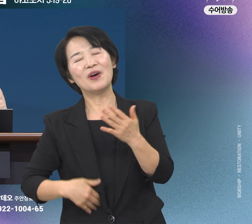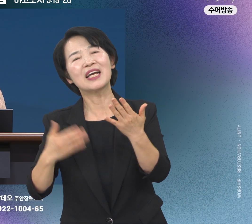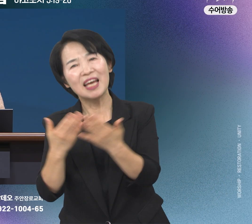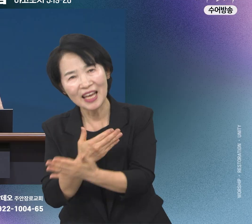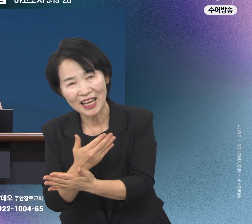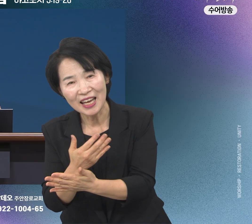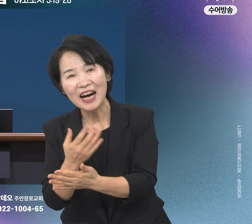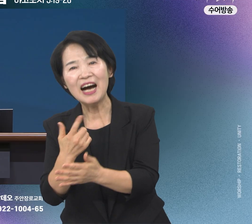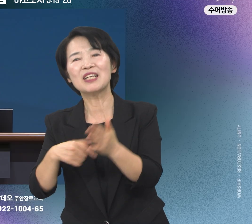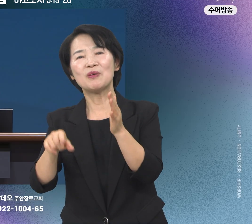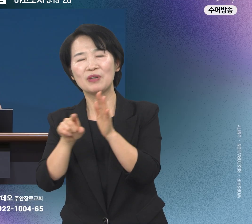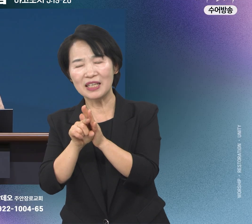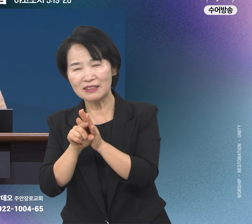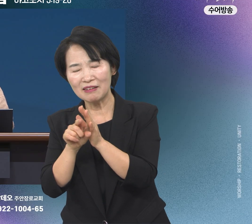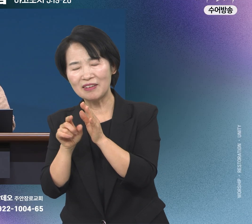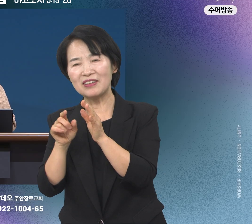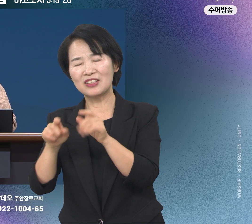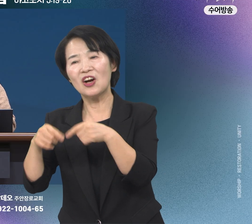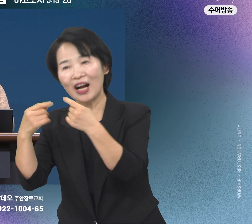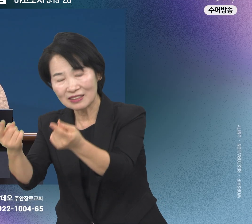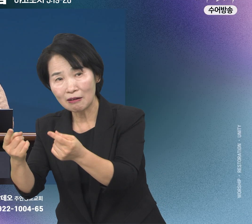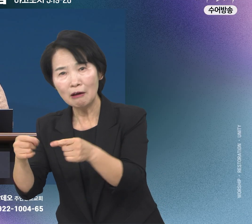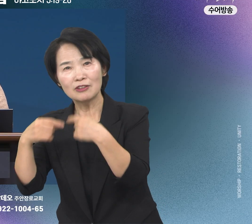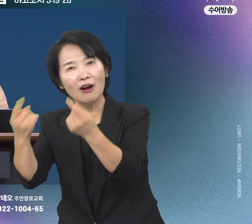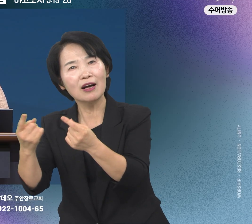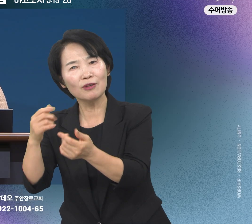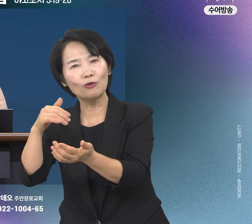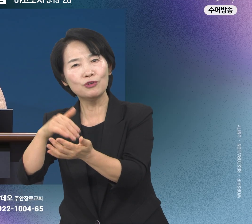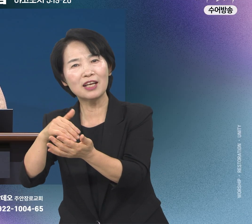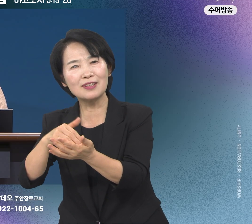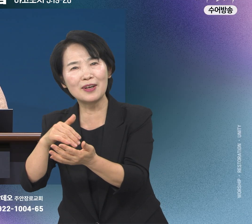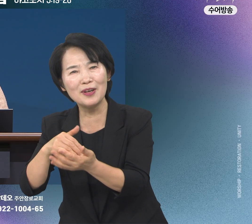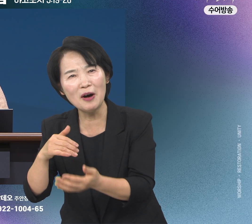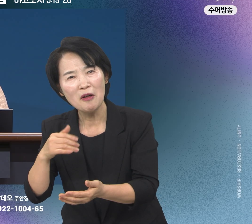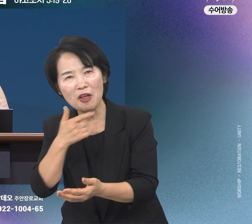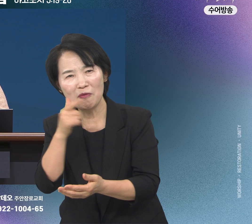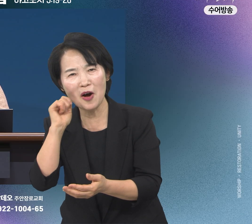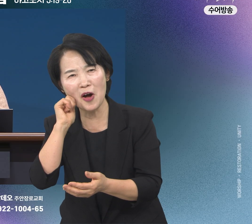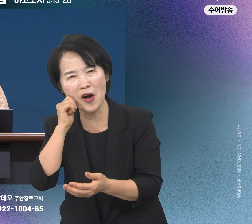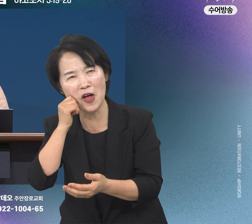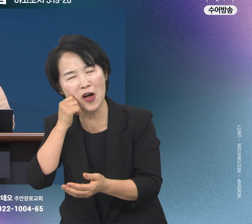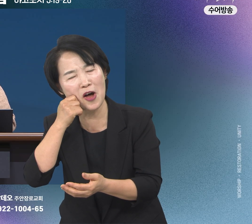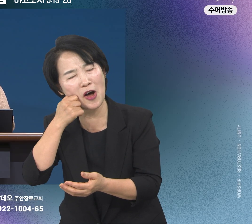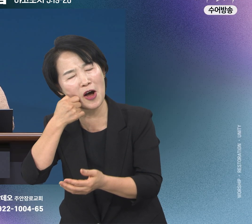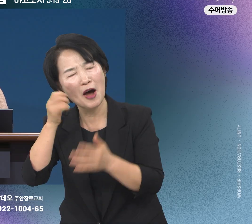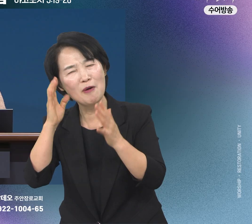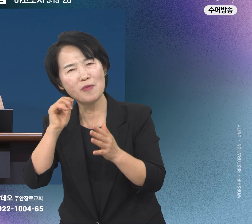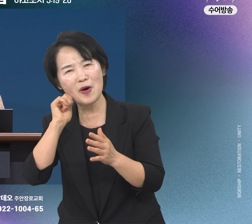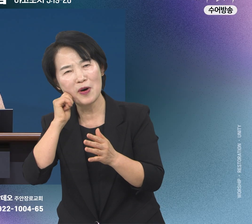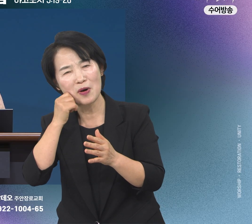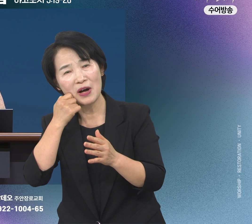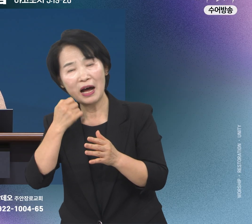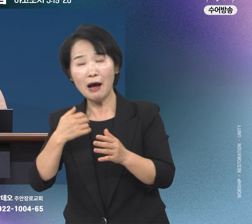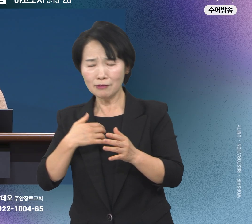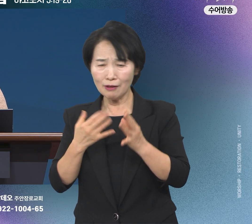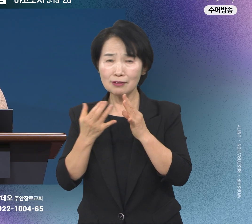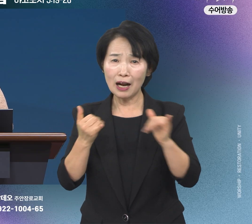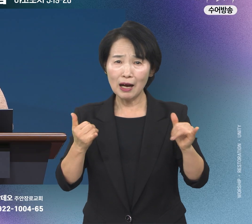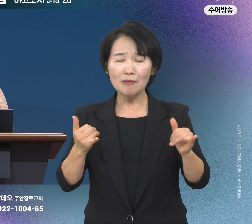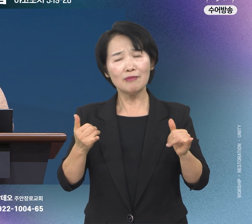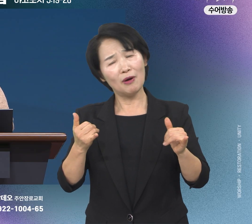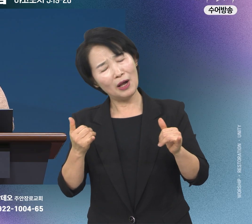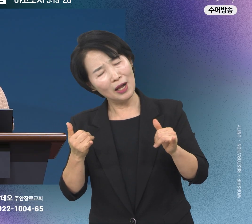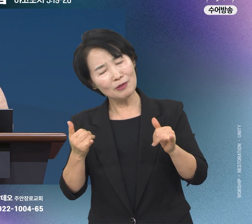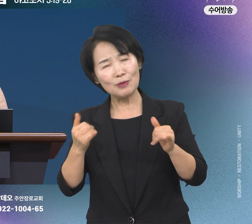바로 후회는 했지만 적어도 사람답게 살려면 대학교 졸업장이라도 필요하다